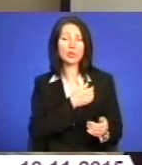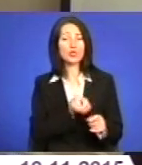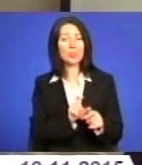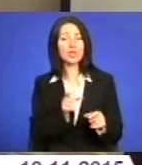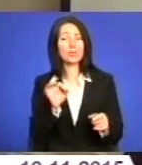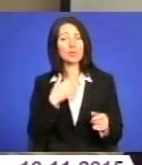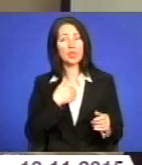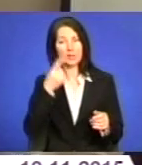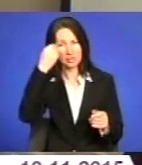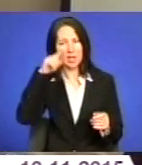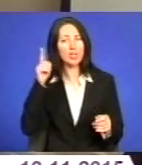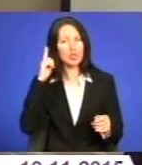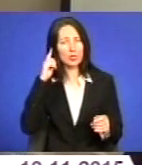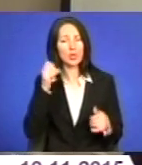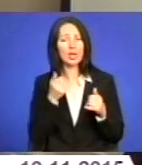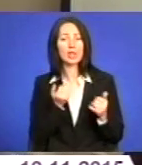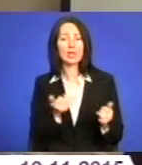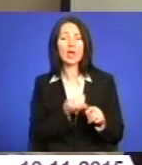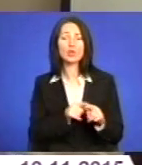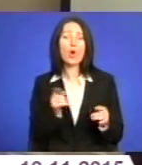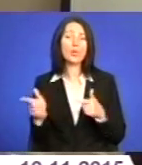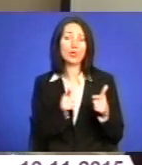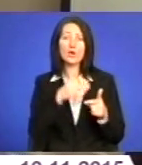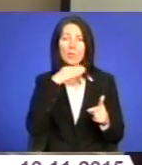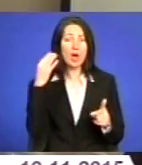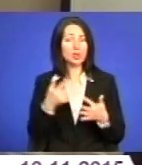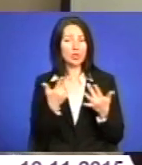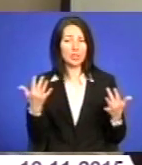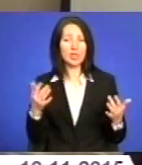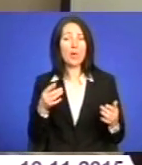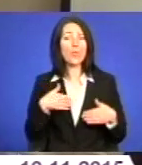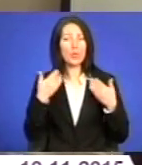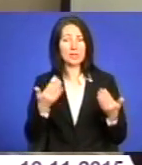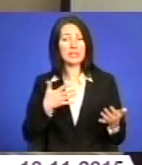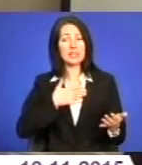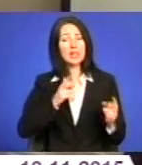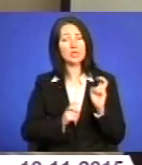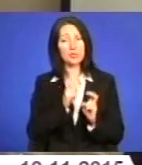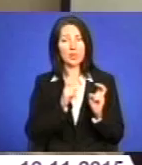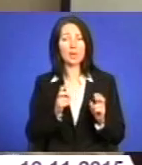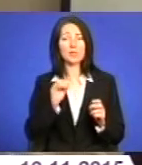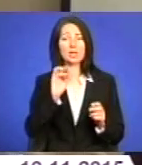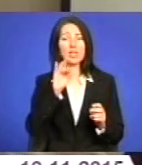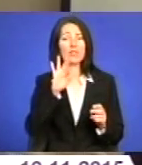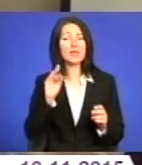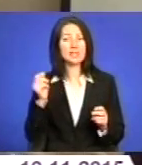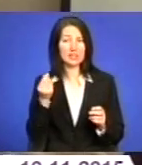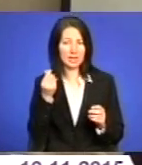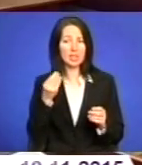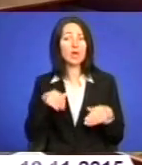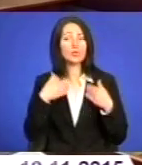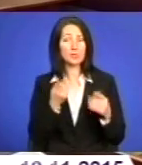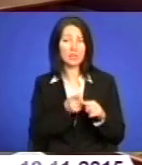Для цього ми підготували дуже багато пропозицій різних і наших підприємств, і інвестиційних пропозицій, які вам будуть